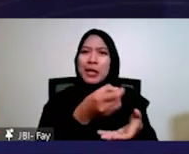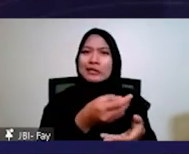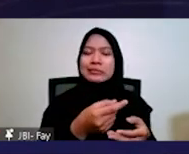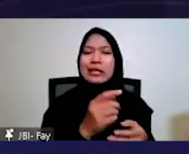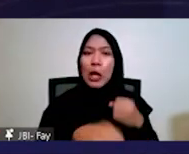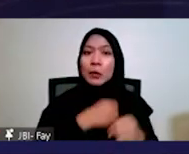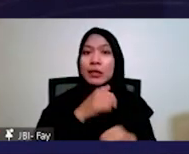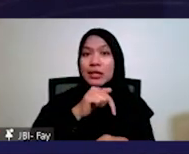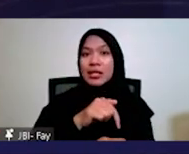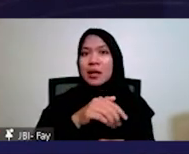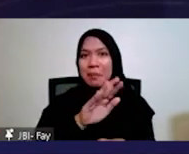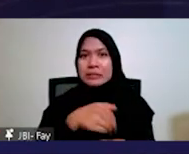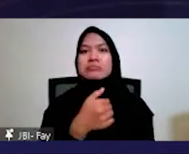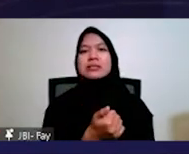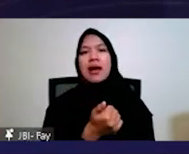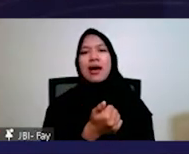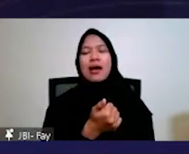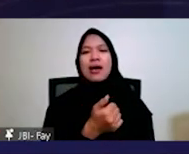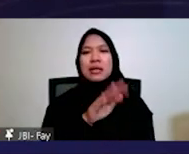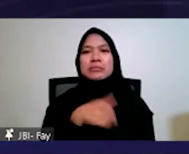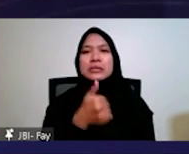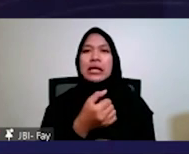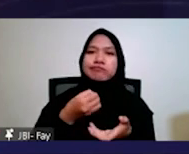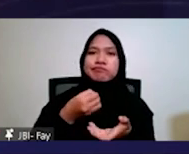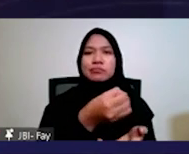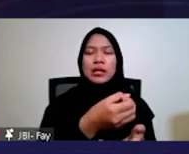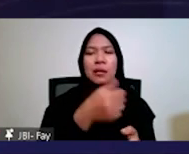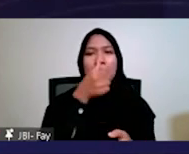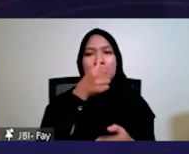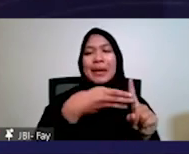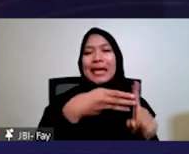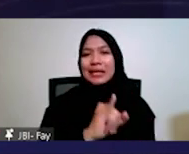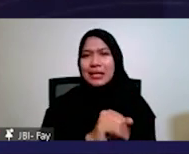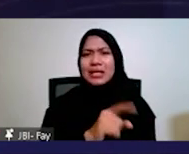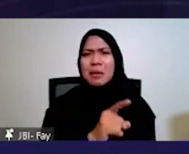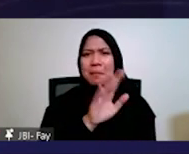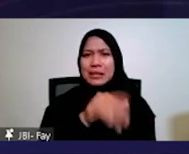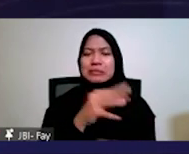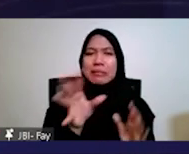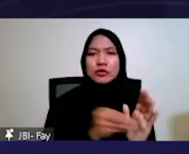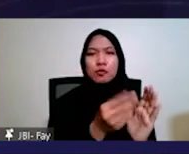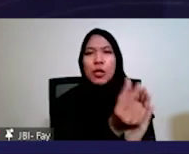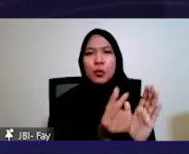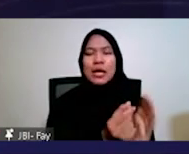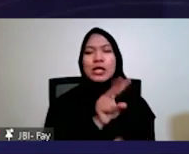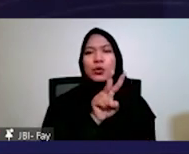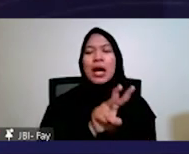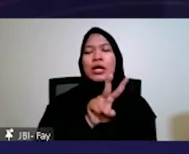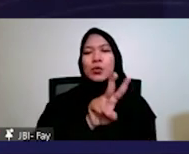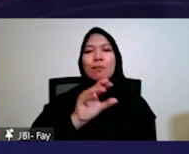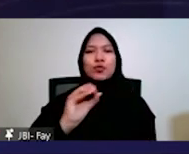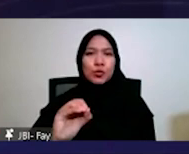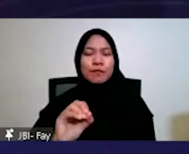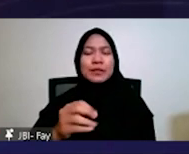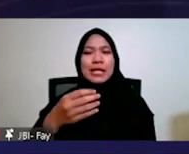masih bisa ditemui di danai oleh bangun es akan animasi dalam masuk undang-undang dua 20 di mana